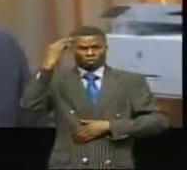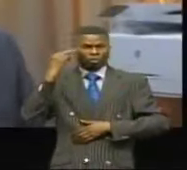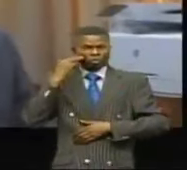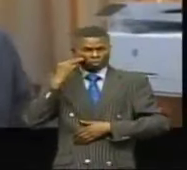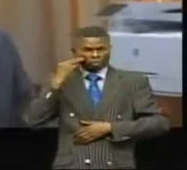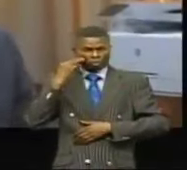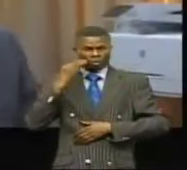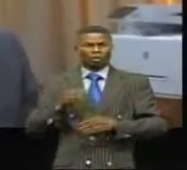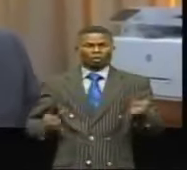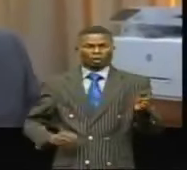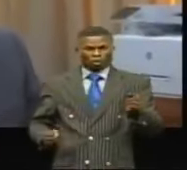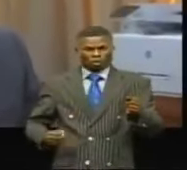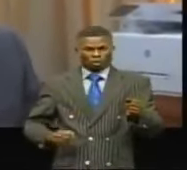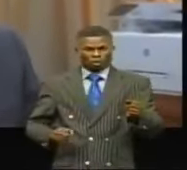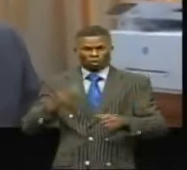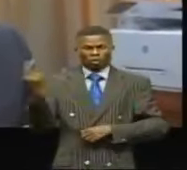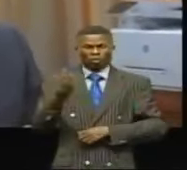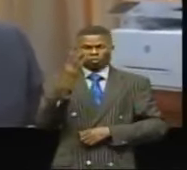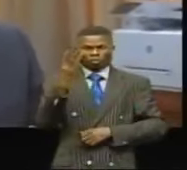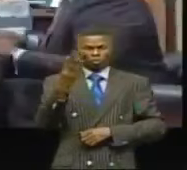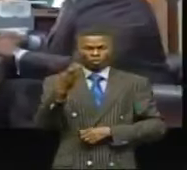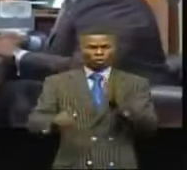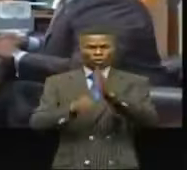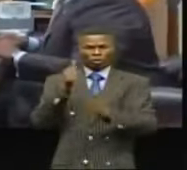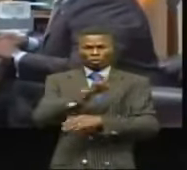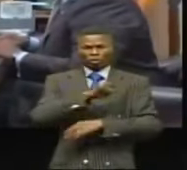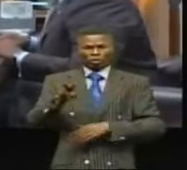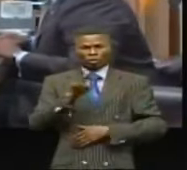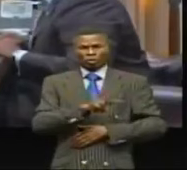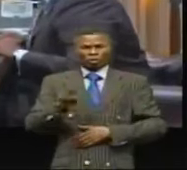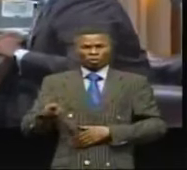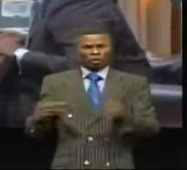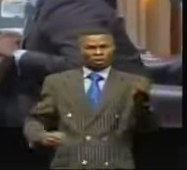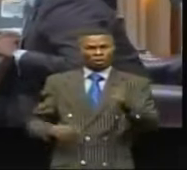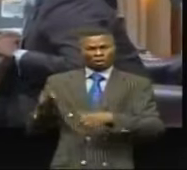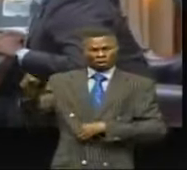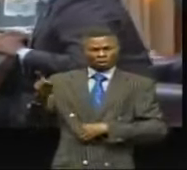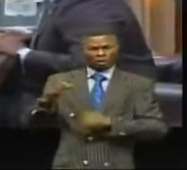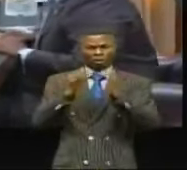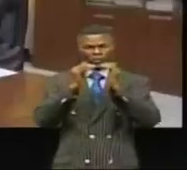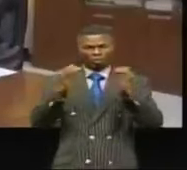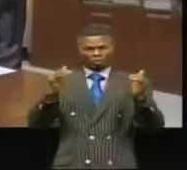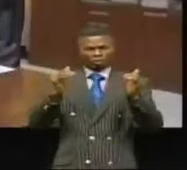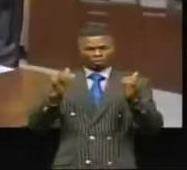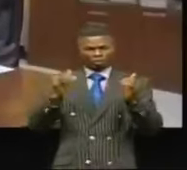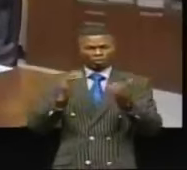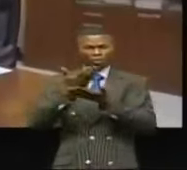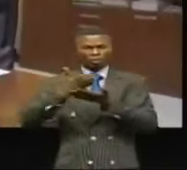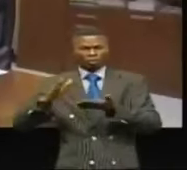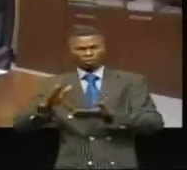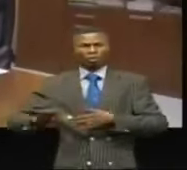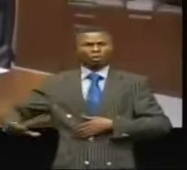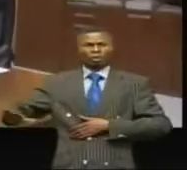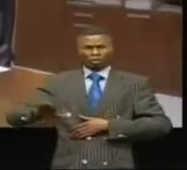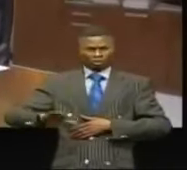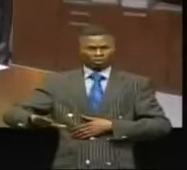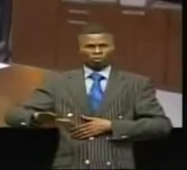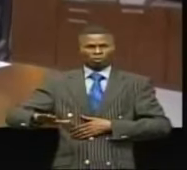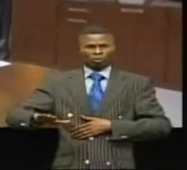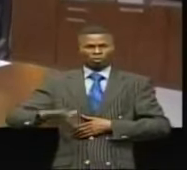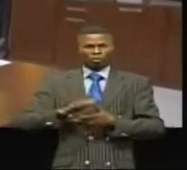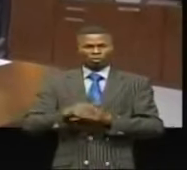Luanda tenu le 23 novembre 2022 en Angola pour la stabilité de l'est de notre pays.